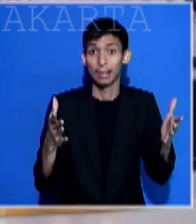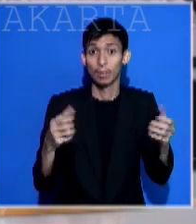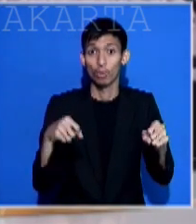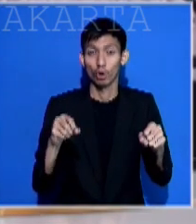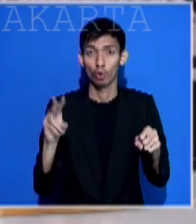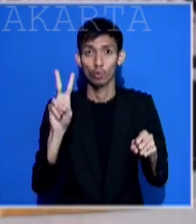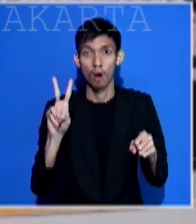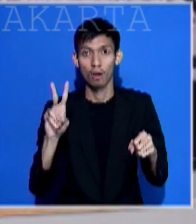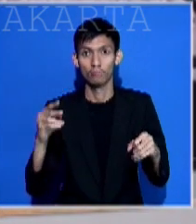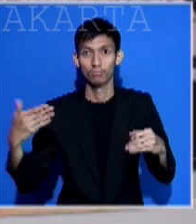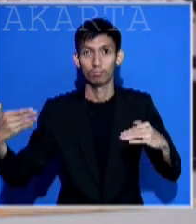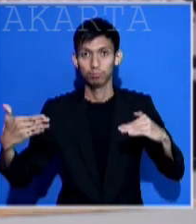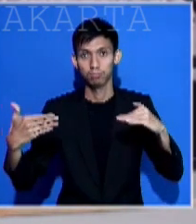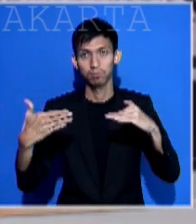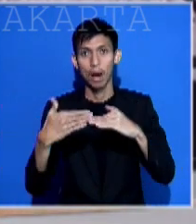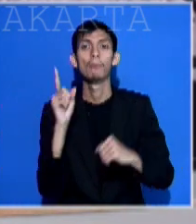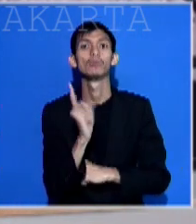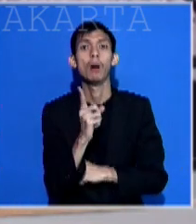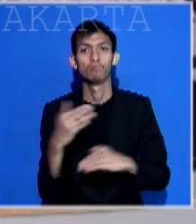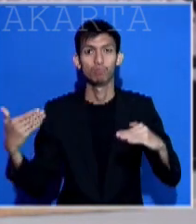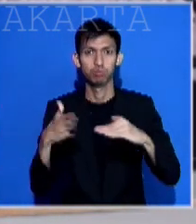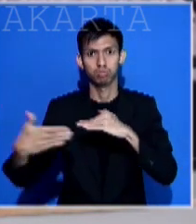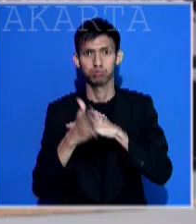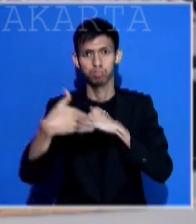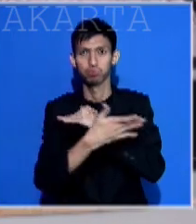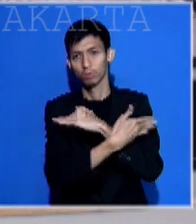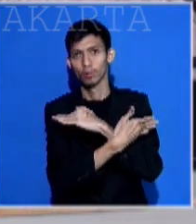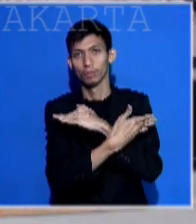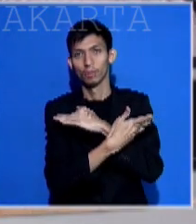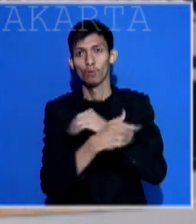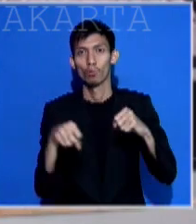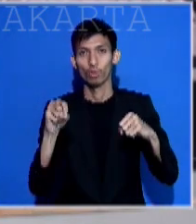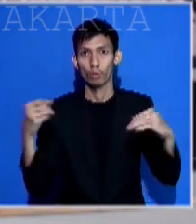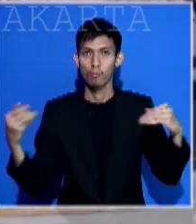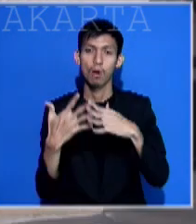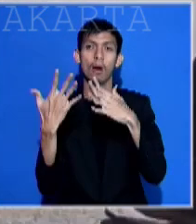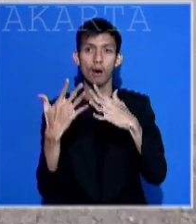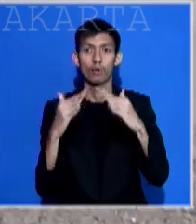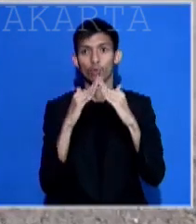diduga terjadi karena mobil mengalami oleng hingga menabrak pemotor serta rumah warga.